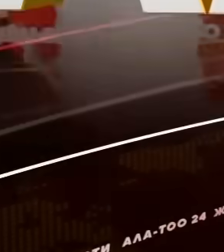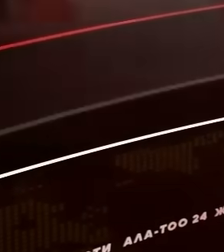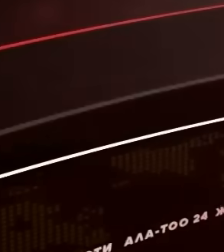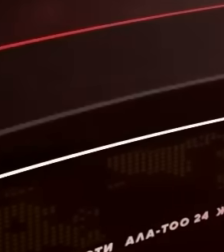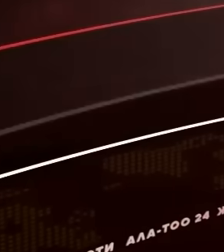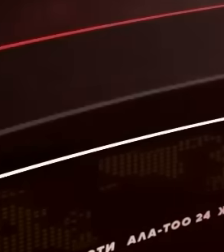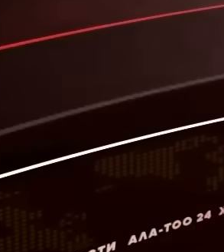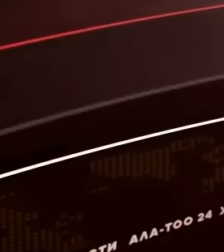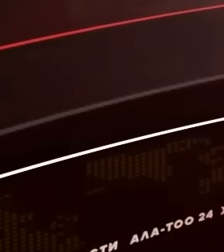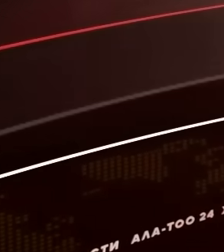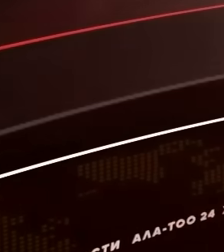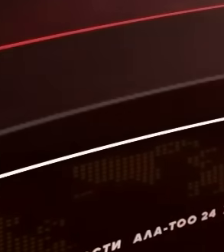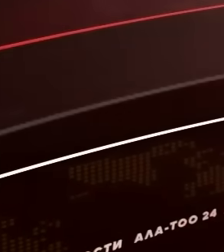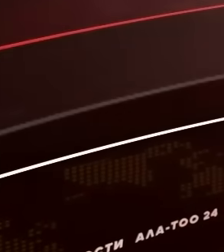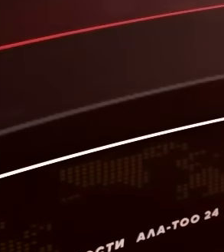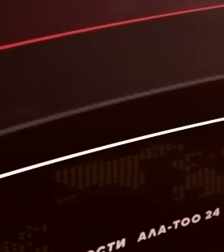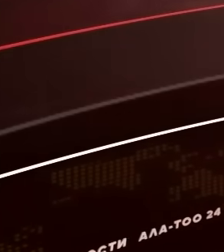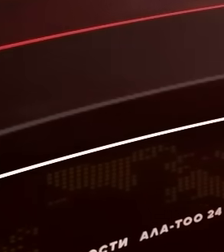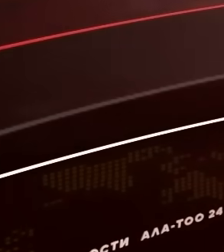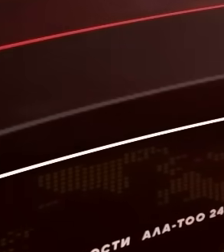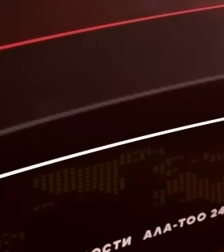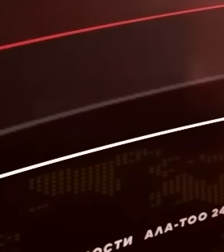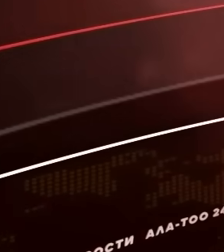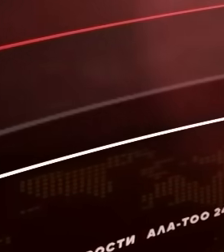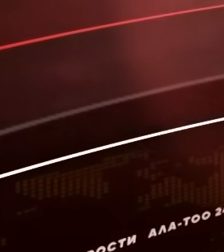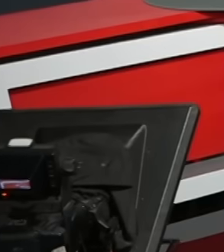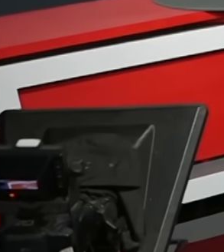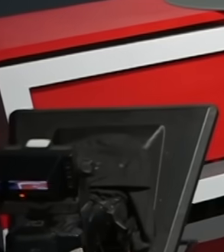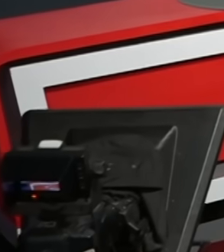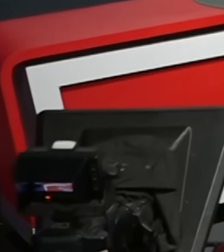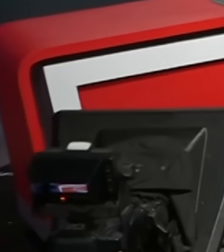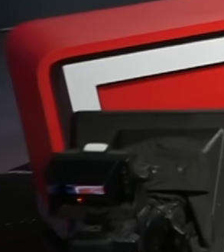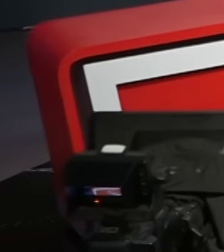Gündün negizgi jaŋılıktary Alatoo maalımat programmasında.